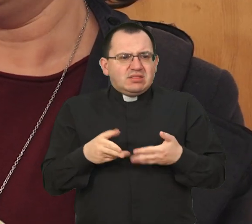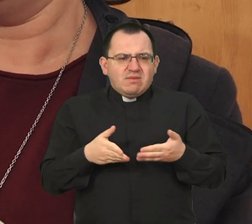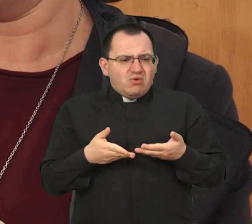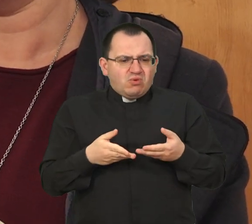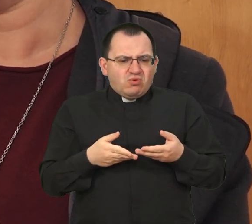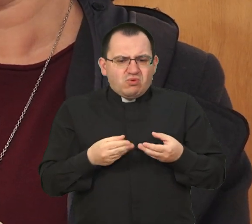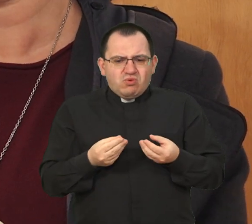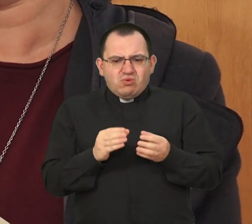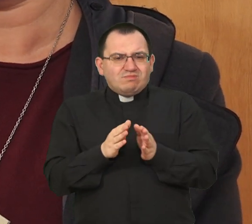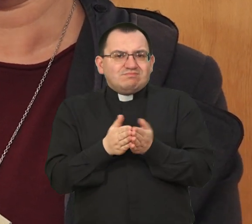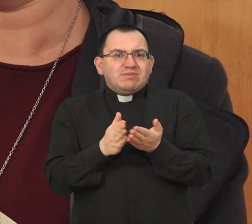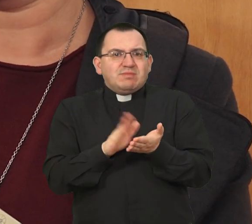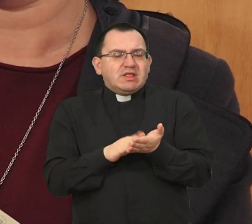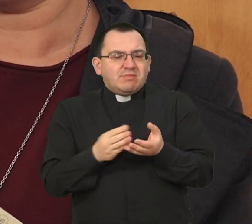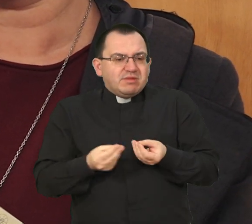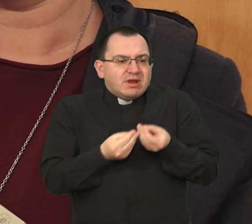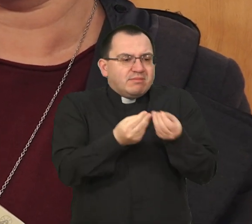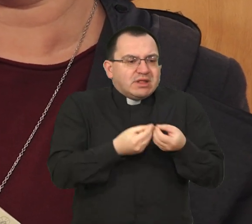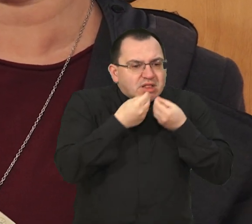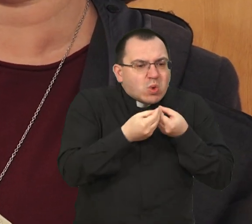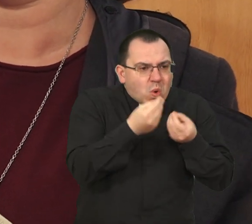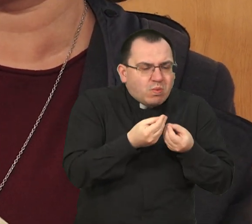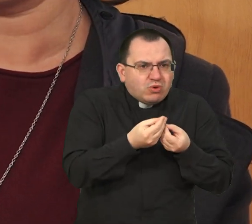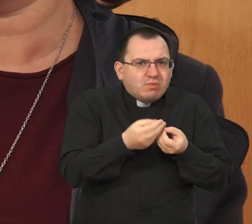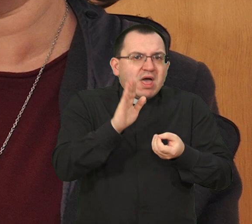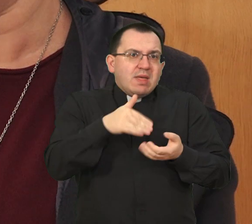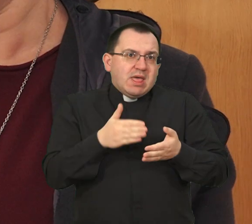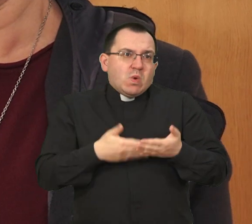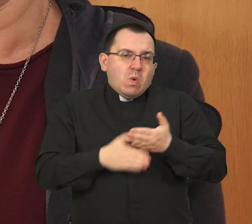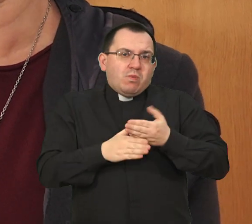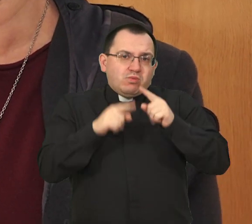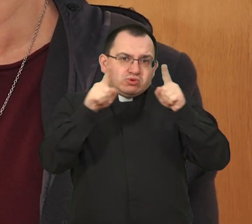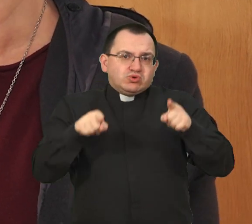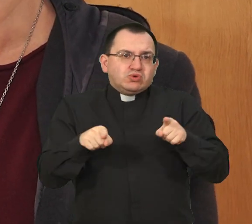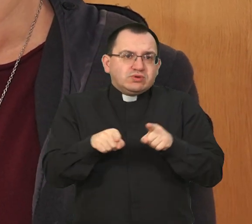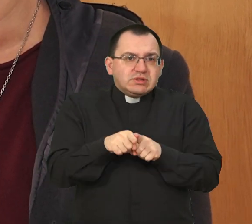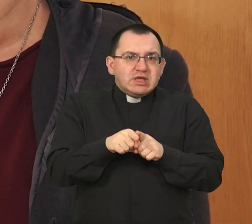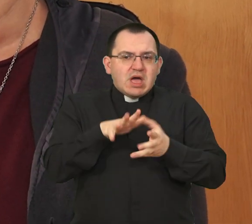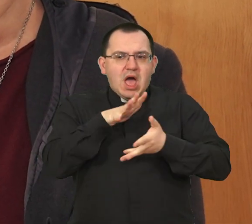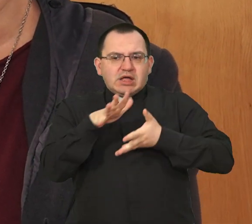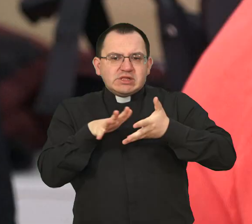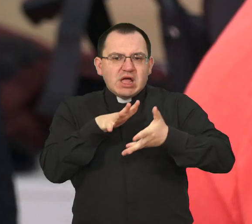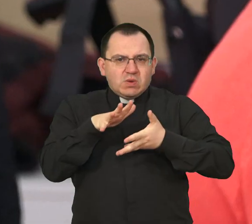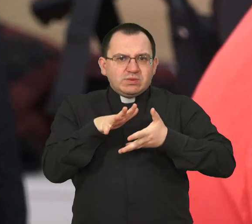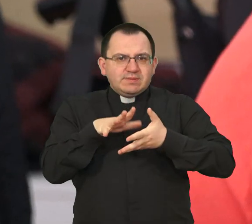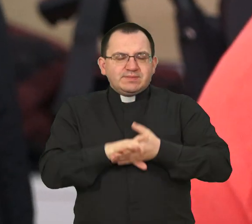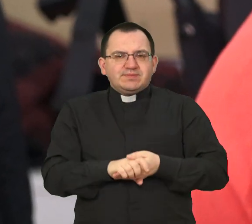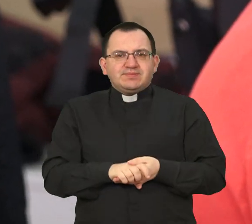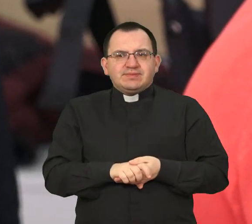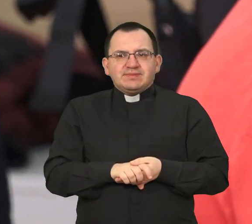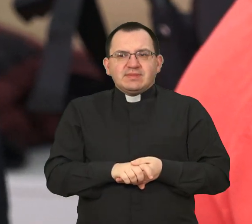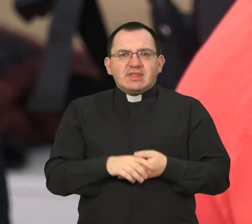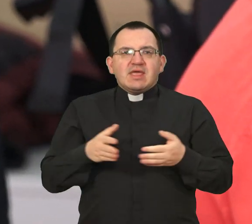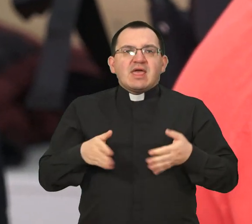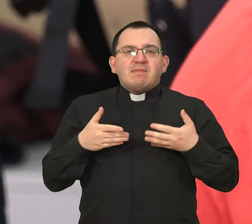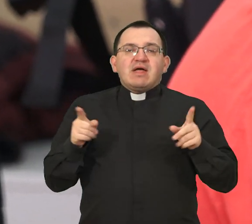sadržaje, biblijske sadržaje prenijeti, znači govorom, nego više preko slika, gestama itd. Mladi pjesnik